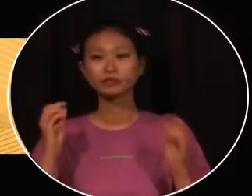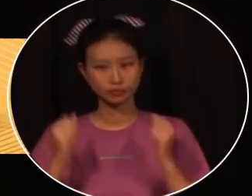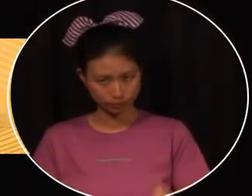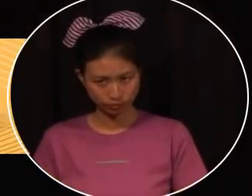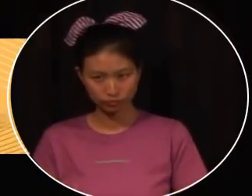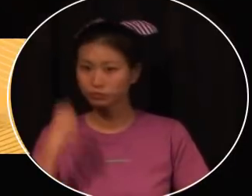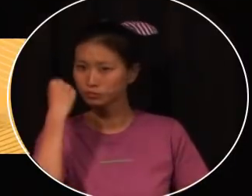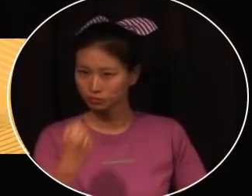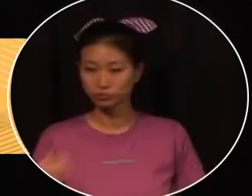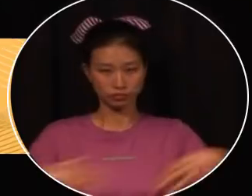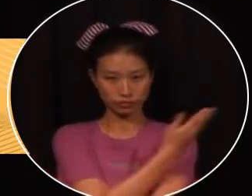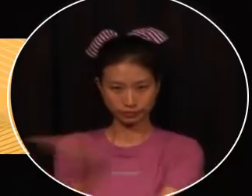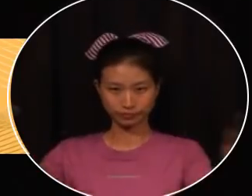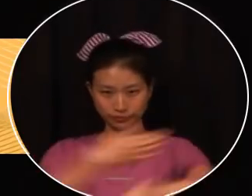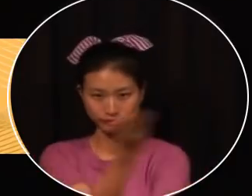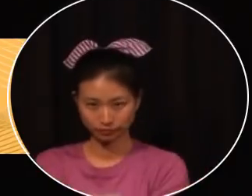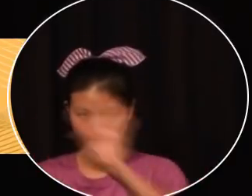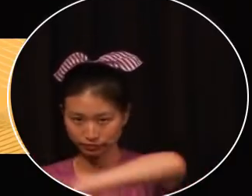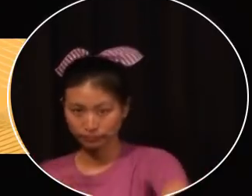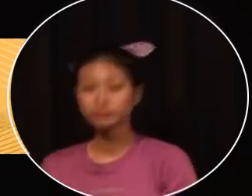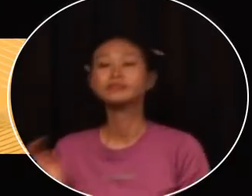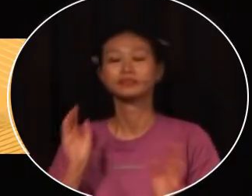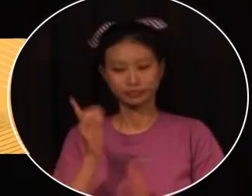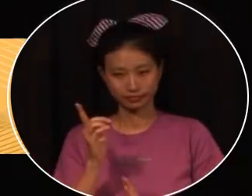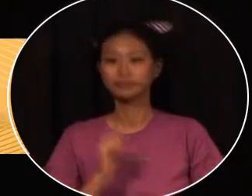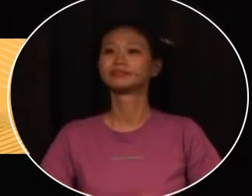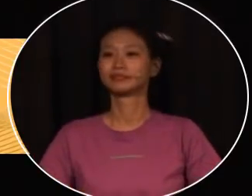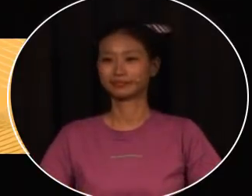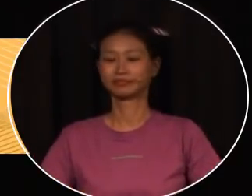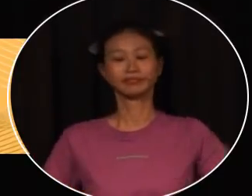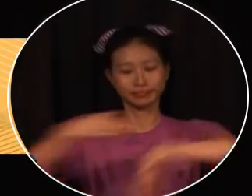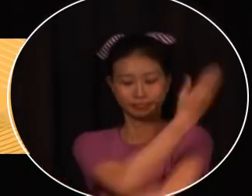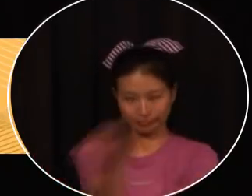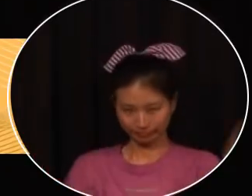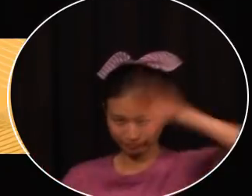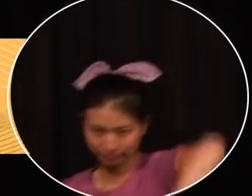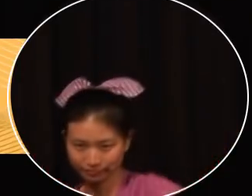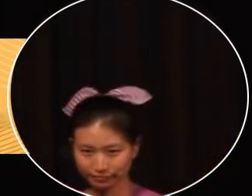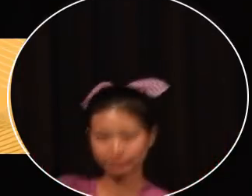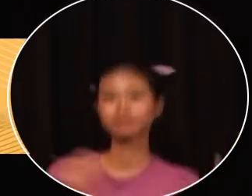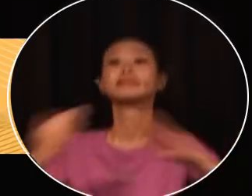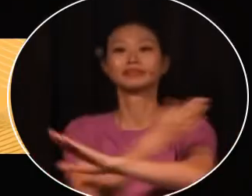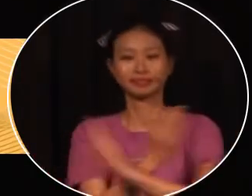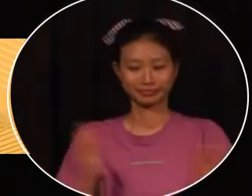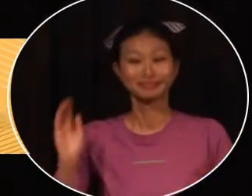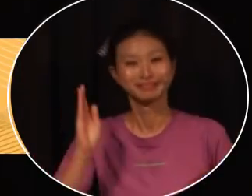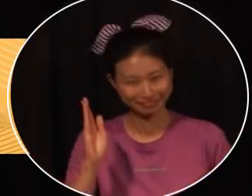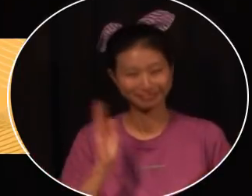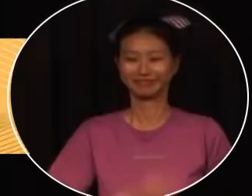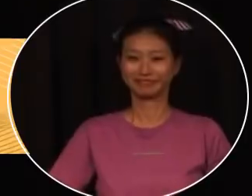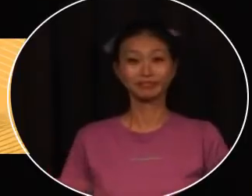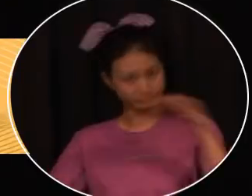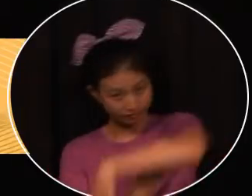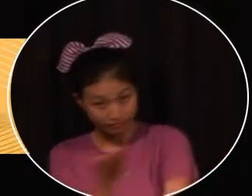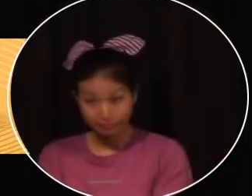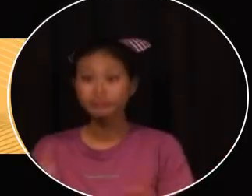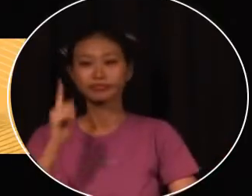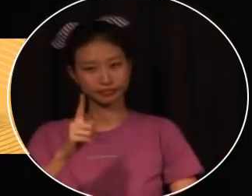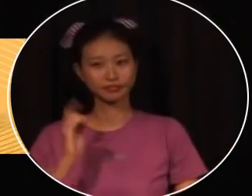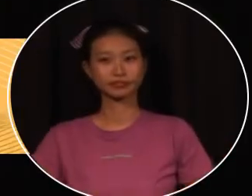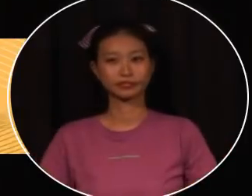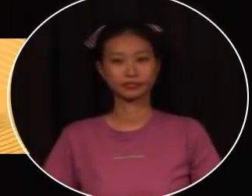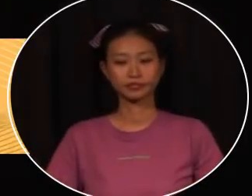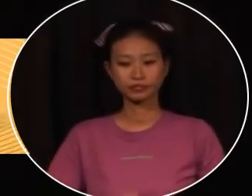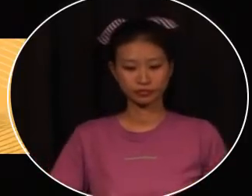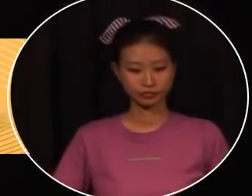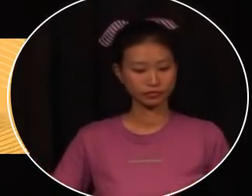好，我觉得这个问题非常好哦。 是， 对。那我们要解决这样子的问题，当企业一定要想要得到他自己想要的人才。